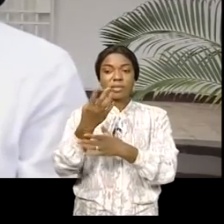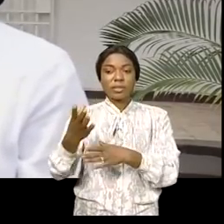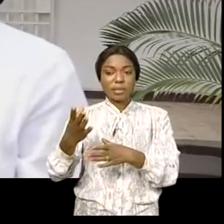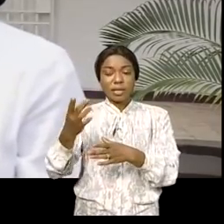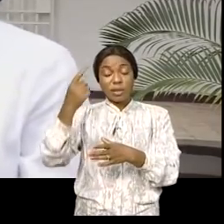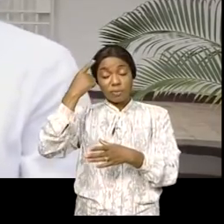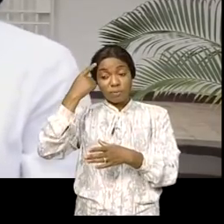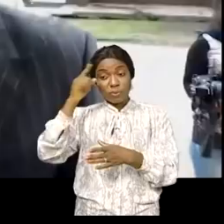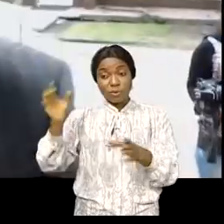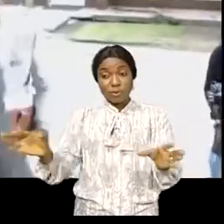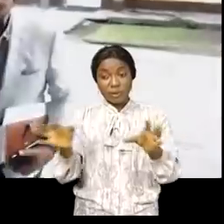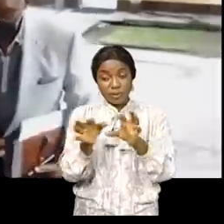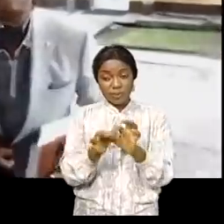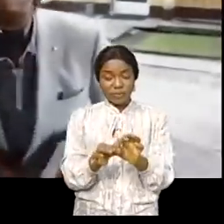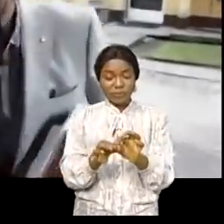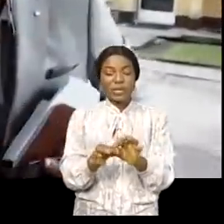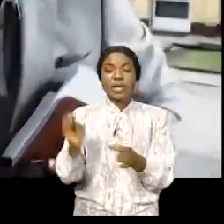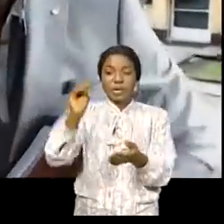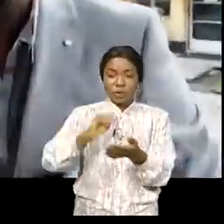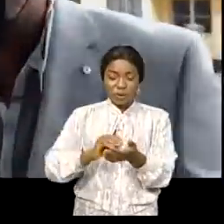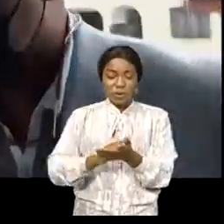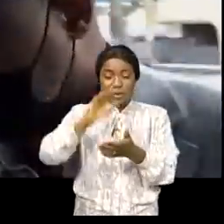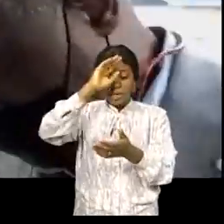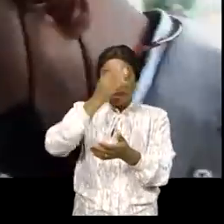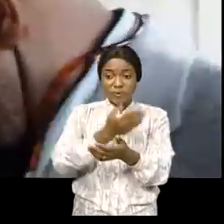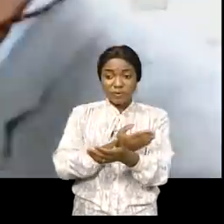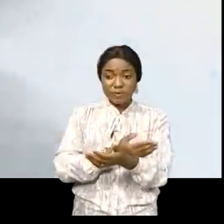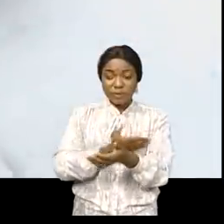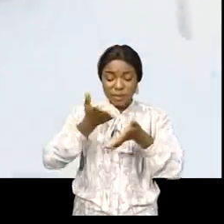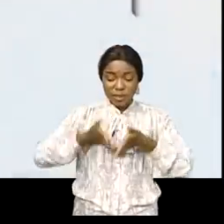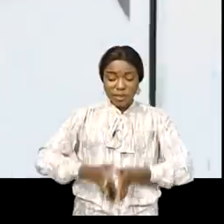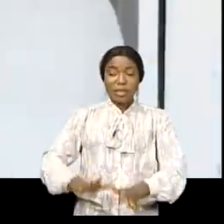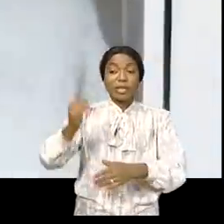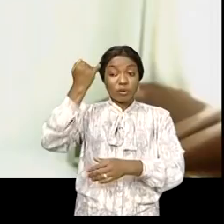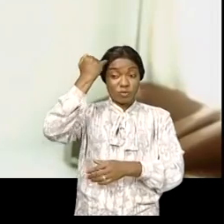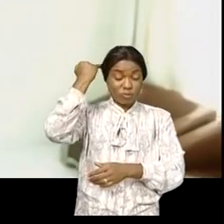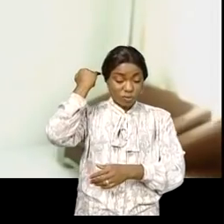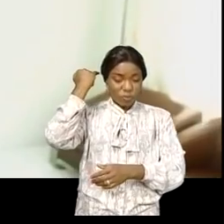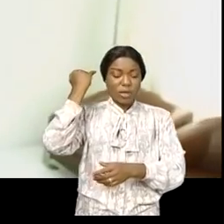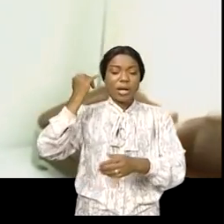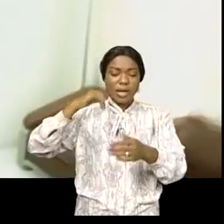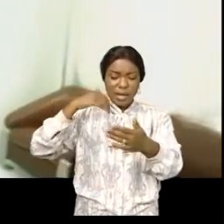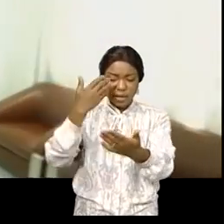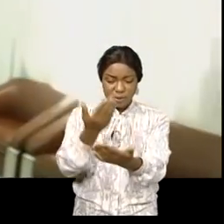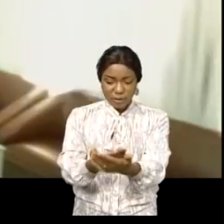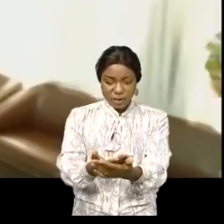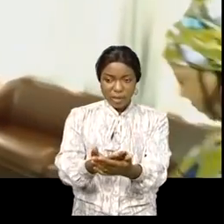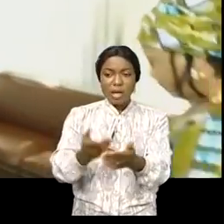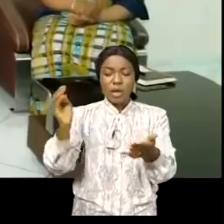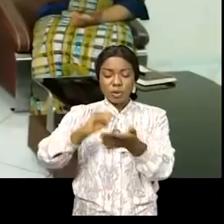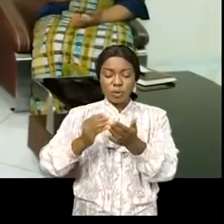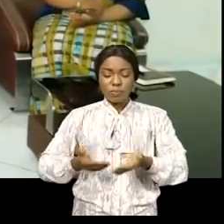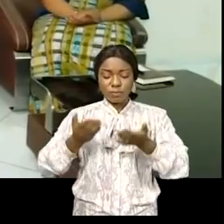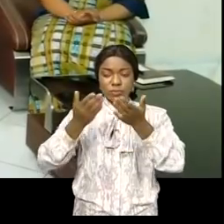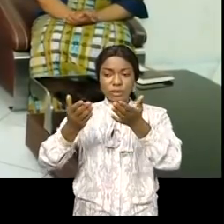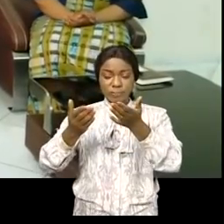sortes d'accords. Roland Lumumba, l'un des fils biologiques de Patrice Emery Lumumba, est venu proposer à la ministre de la Culture,